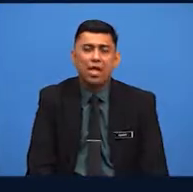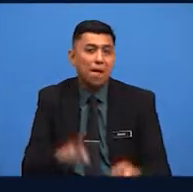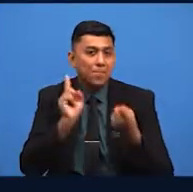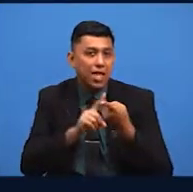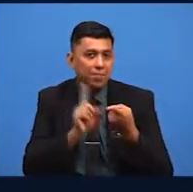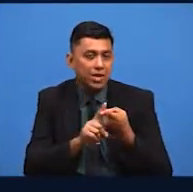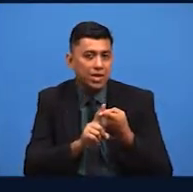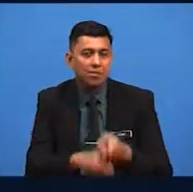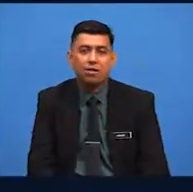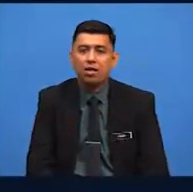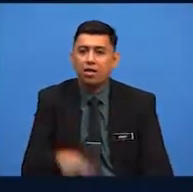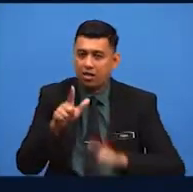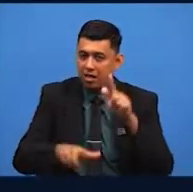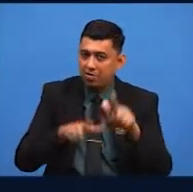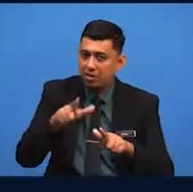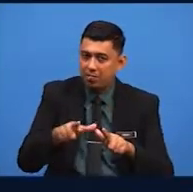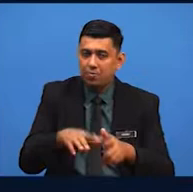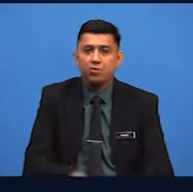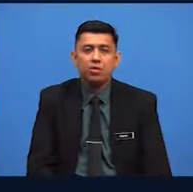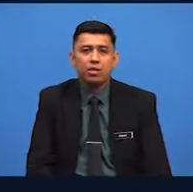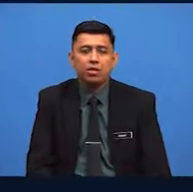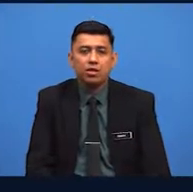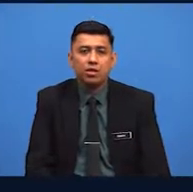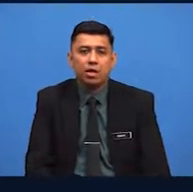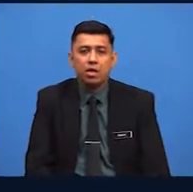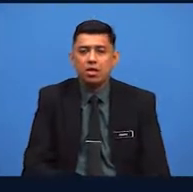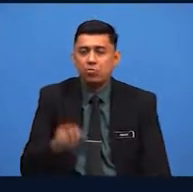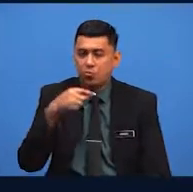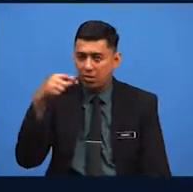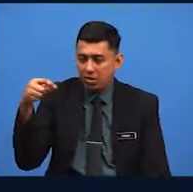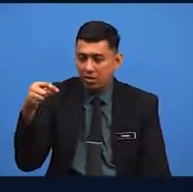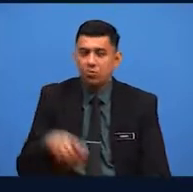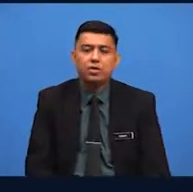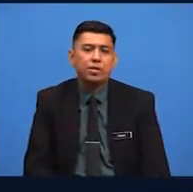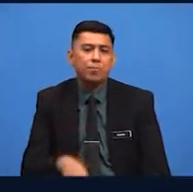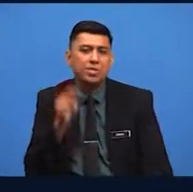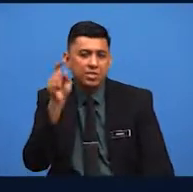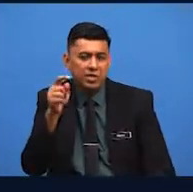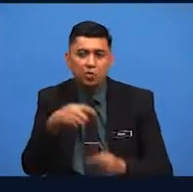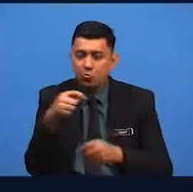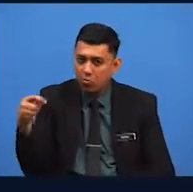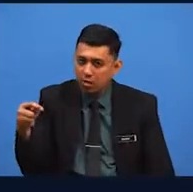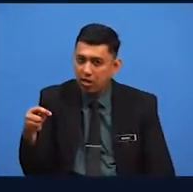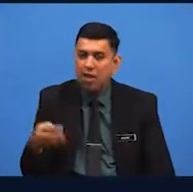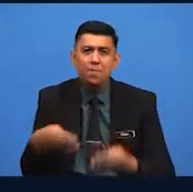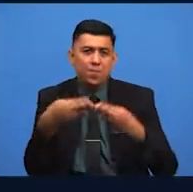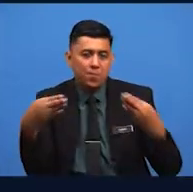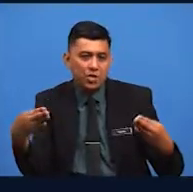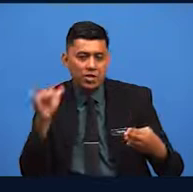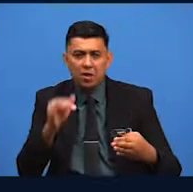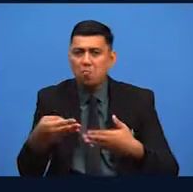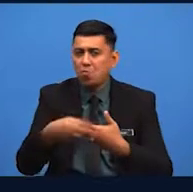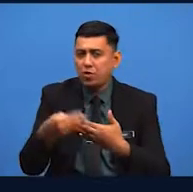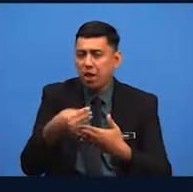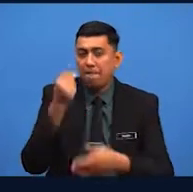Pertama ialah langkah-langkah dalam menulis algoritma mestilah ditulis menggunakan bahasa yang mudah